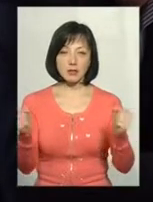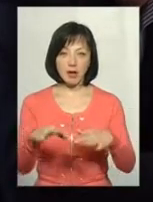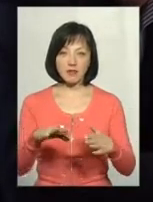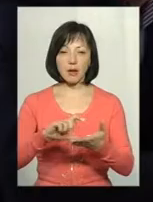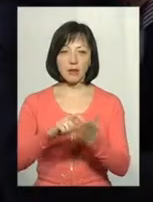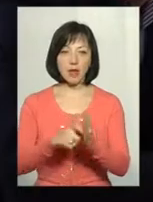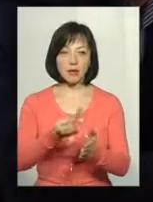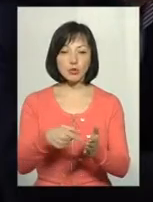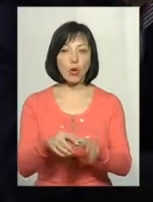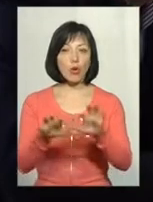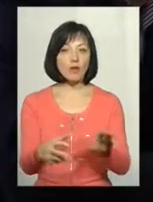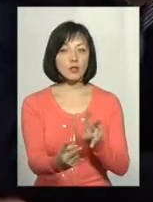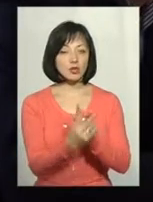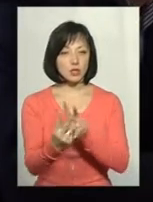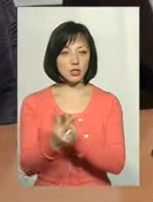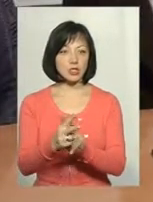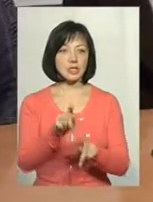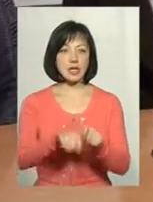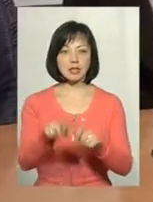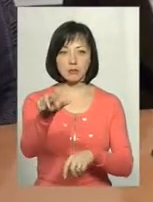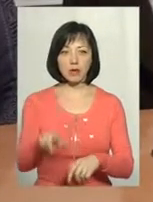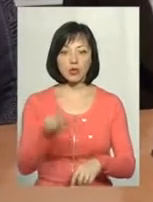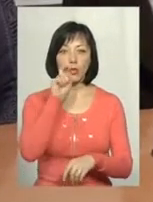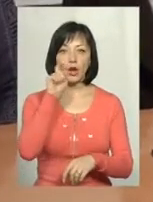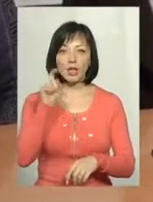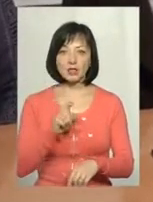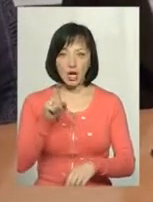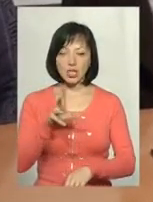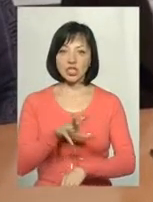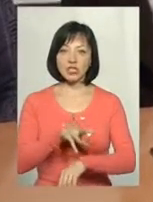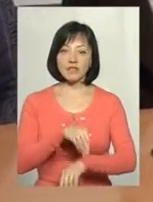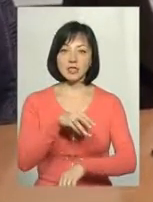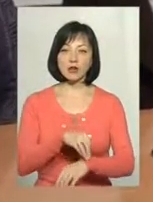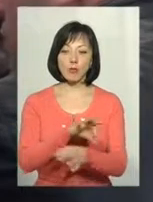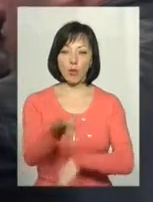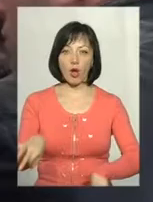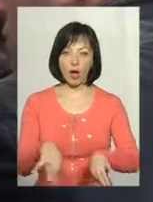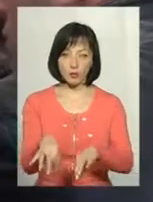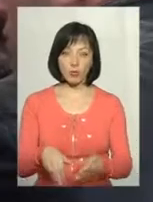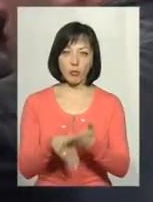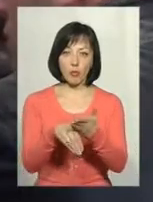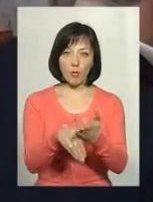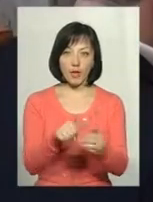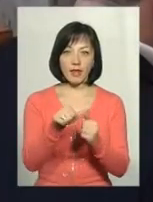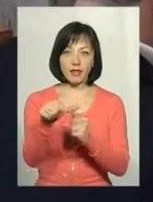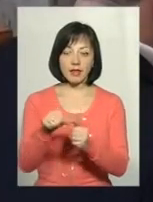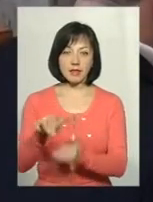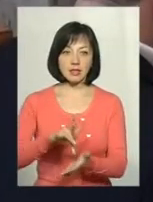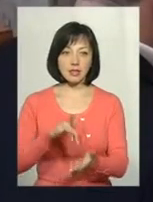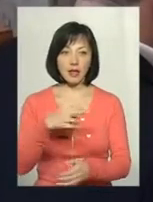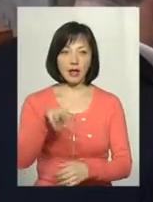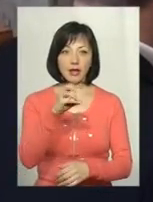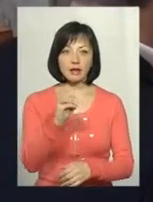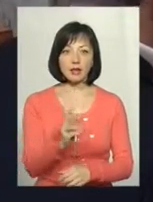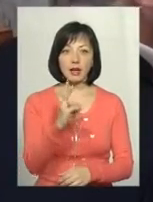міського голови для зустрічі з експертом українсько-швейцарського проєкту з допомоги в децентралізації ДЕКСПО. Зустріч пройшла